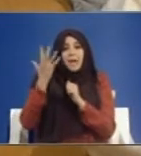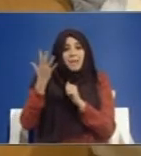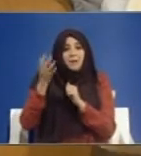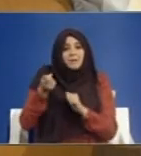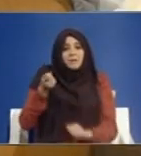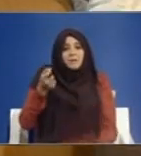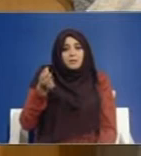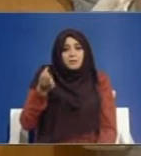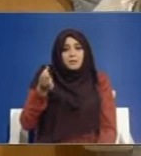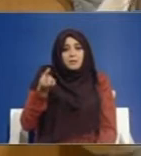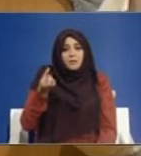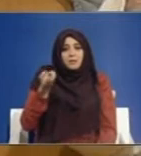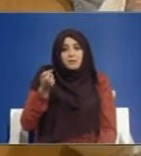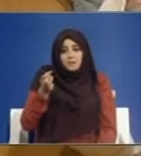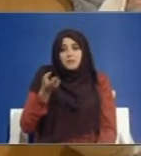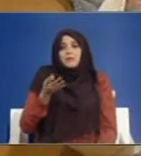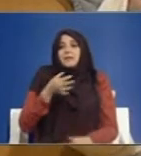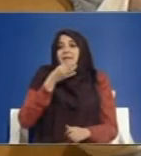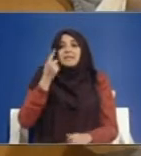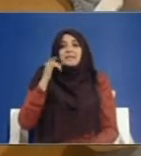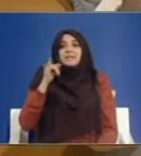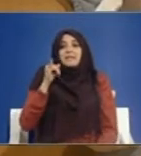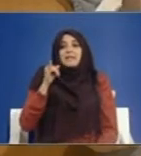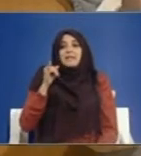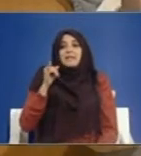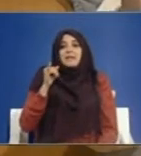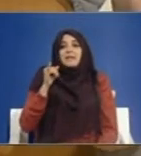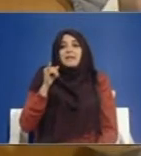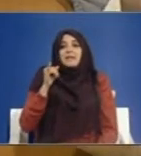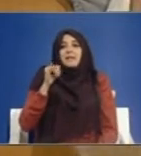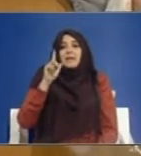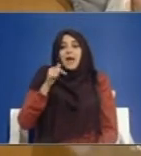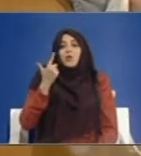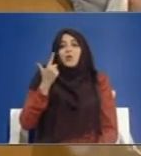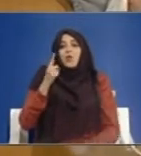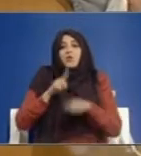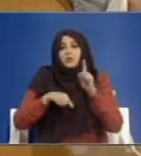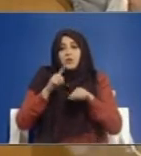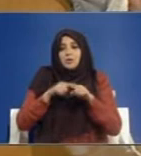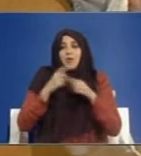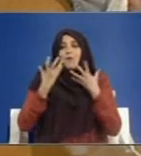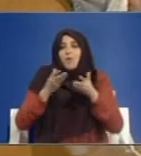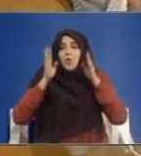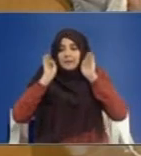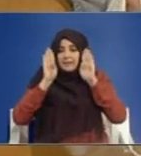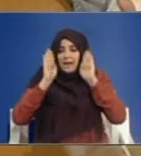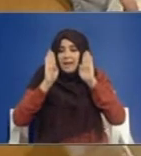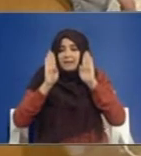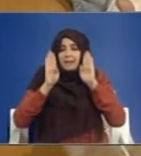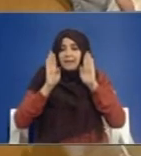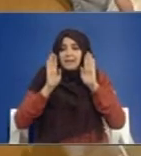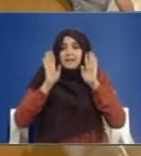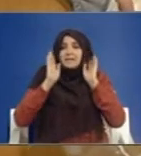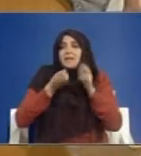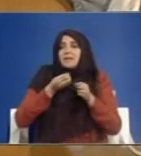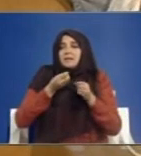تعلق الذكر بغير هذا معناها الإنسان أو عنده حاجتين، يريد أن يصلي صلى على النبي صلى الله عليه وسلم